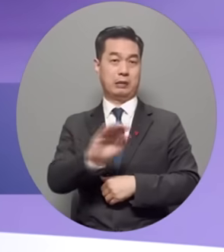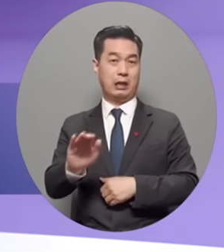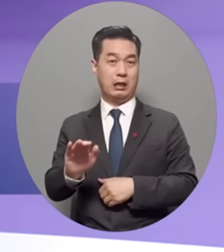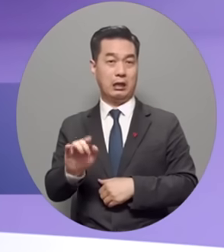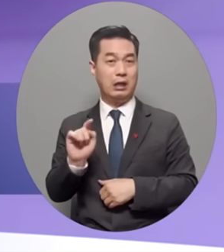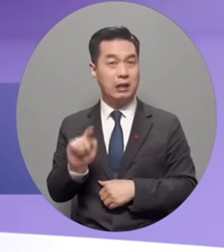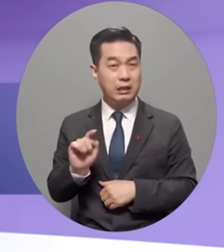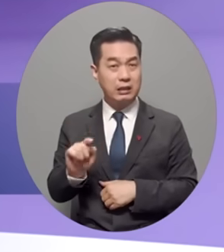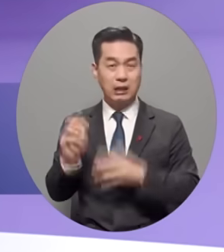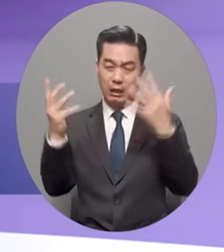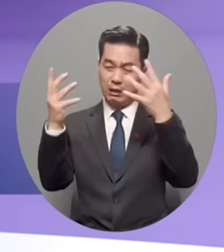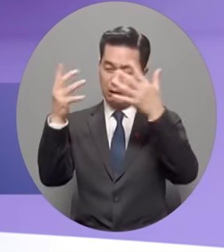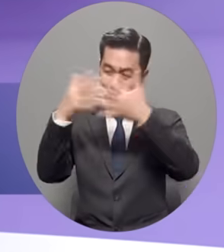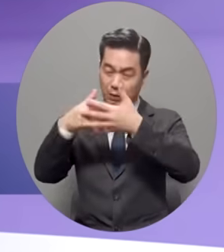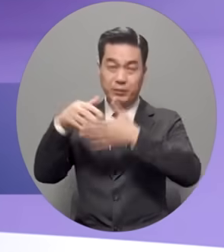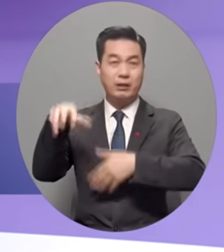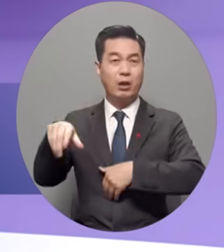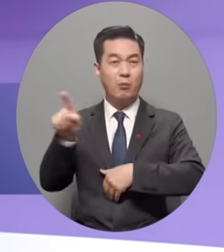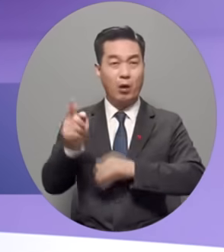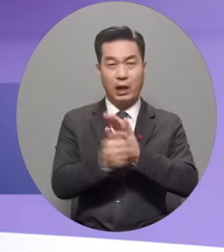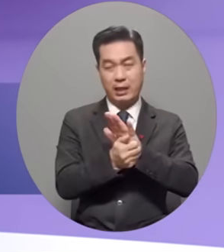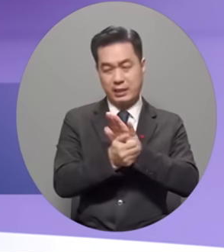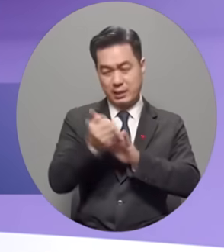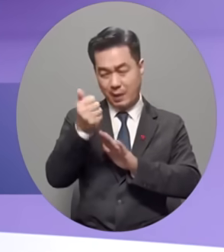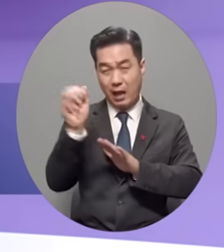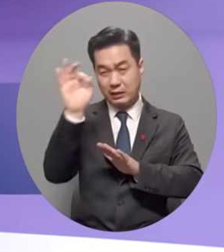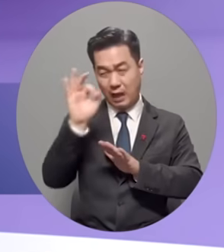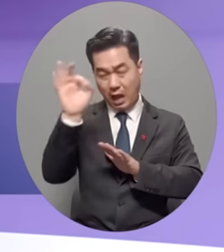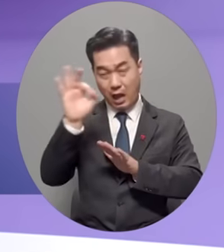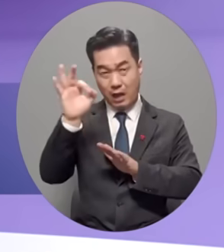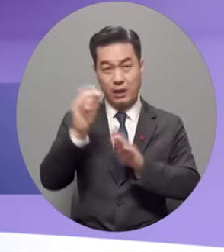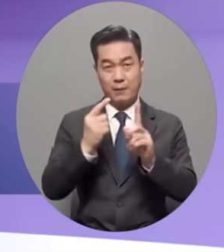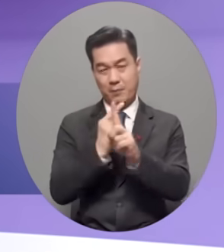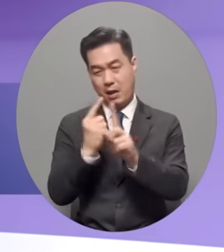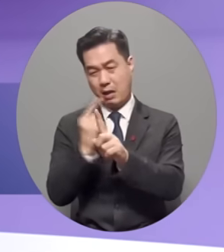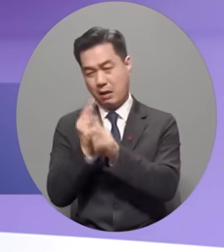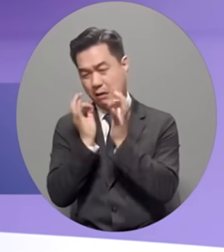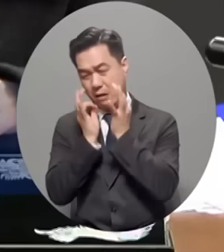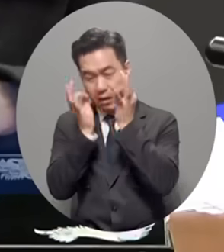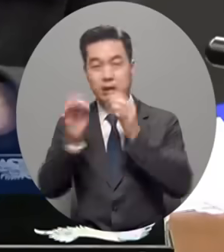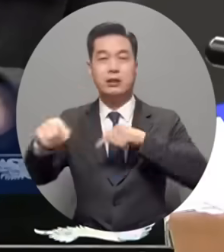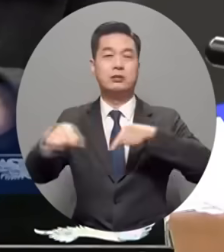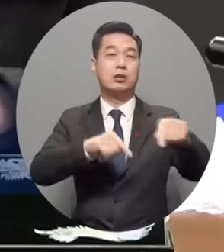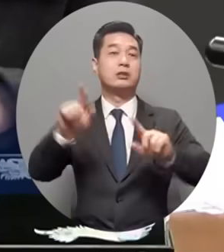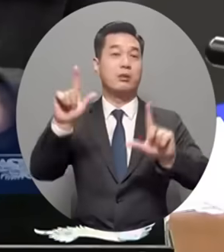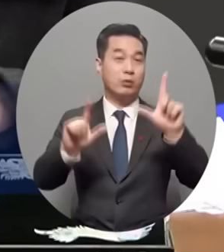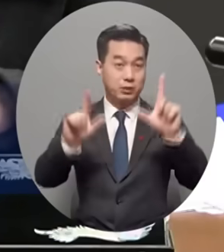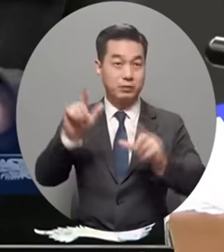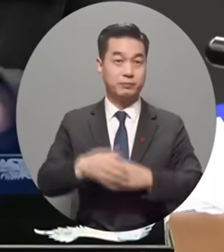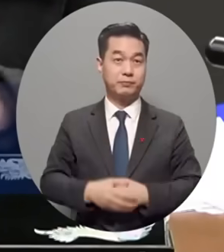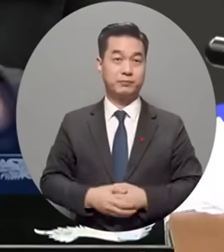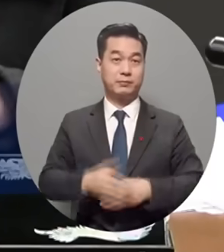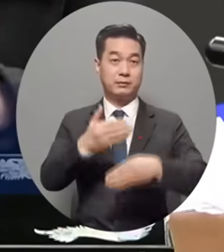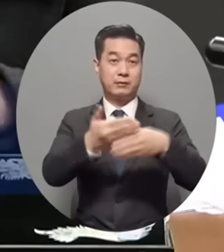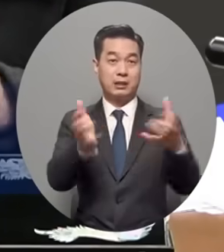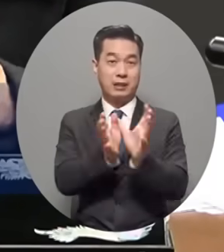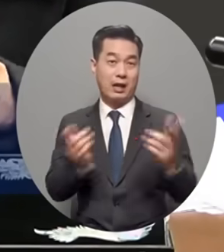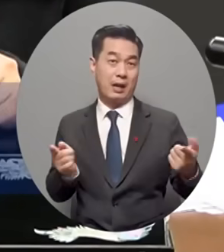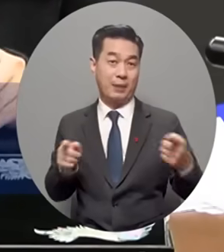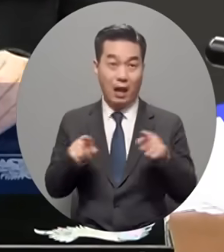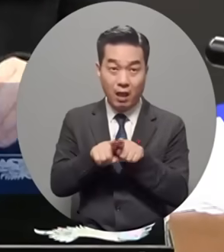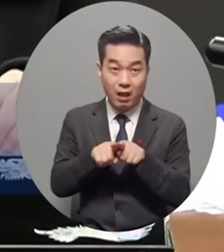이게 이 암담한 데서 뭔가 희망을 찾아가지고 변화를 하려는 게 정치지. 당을 같이 한다.